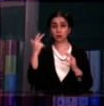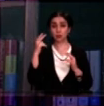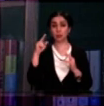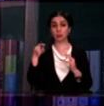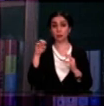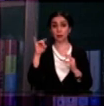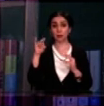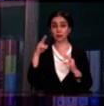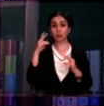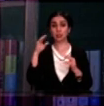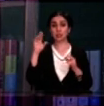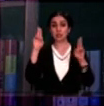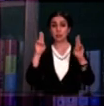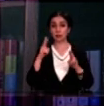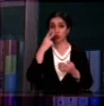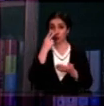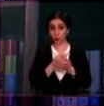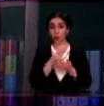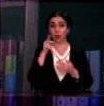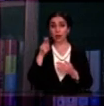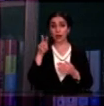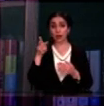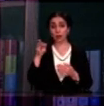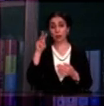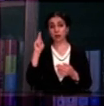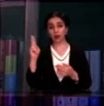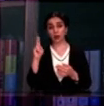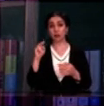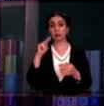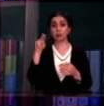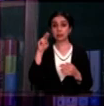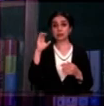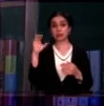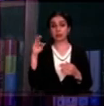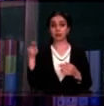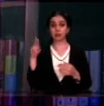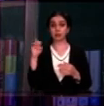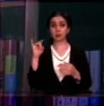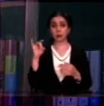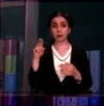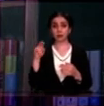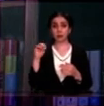haqidagi teoremaga ko'ra MK ham DC-ga perpendikular bo'ladi.